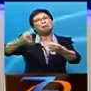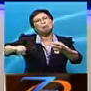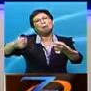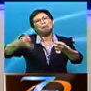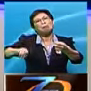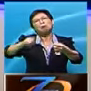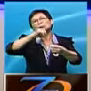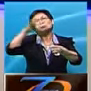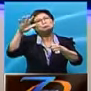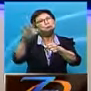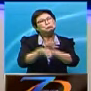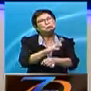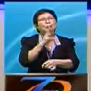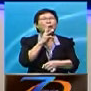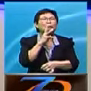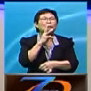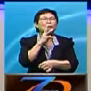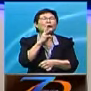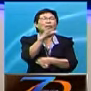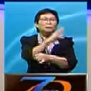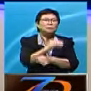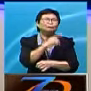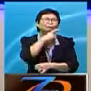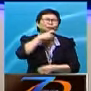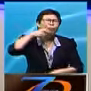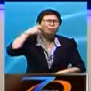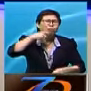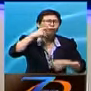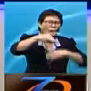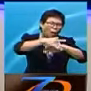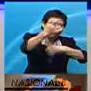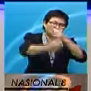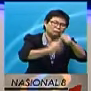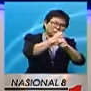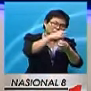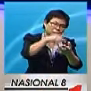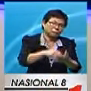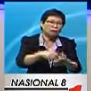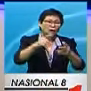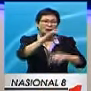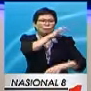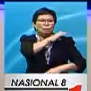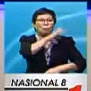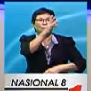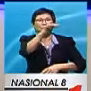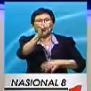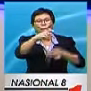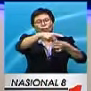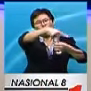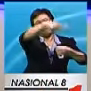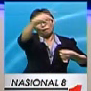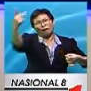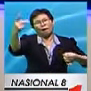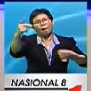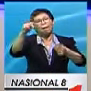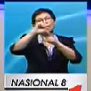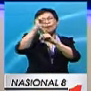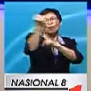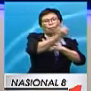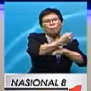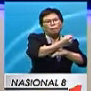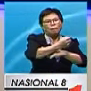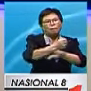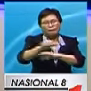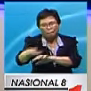berikutan kekurangan air di daerah berkenaan selain kemarau sejak awal tahun ini. Menurut Pengerusi Biro Padi Pertubuhan Peladang Kawasan